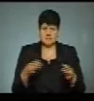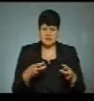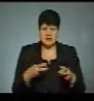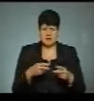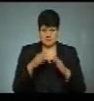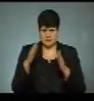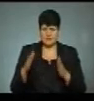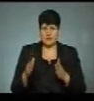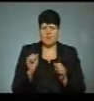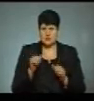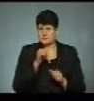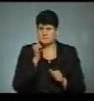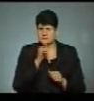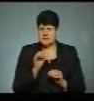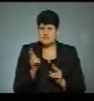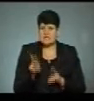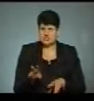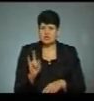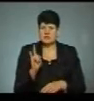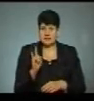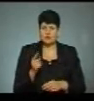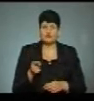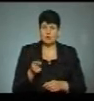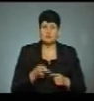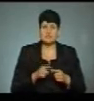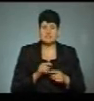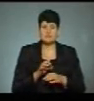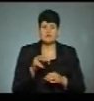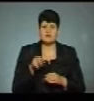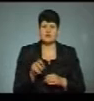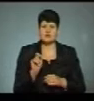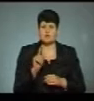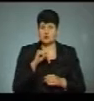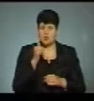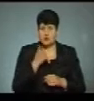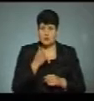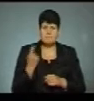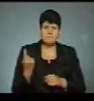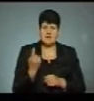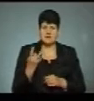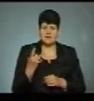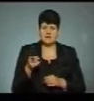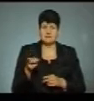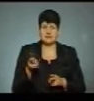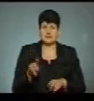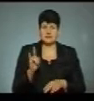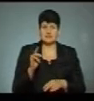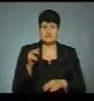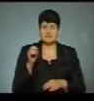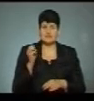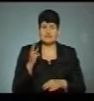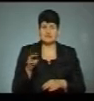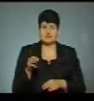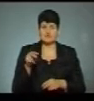можуть анонімно залишити новонароджену дитину. В Тернополі такий проєкт з 2011 року. Вперше там залишили дитину